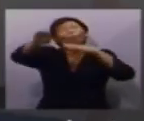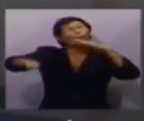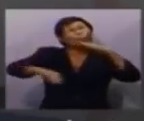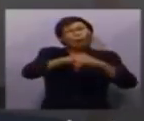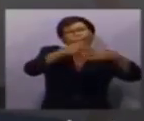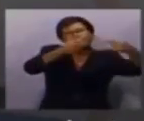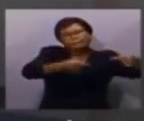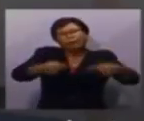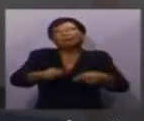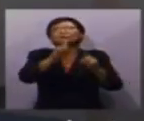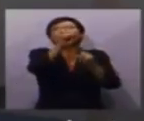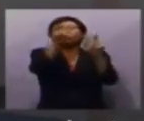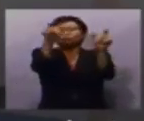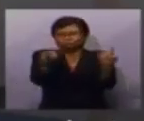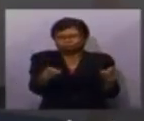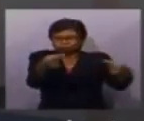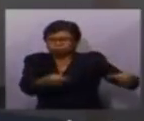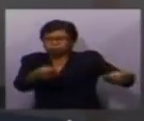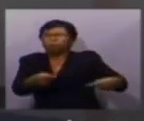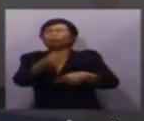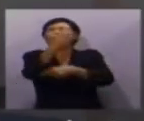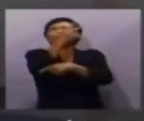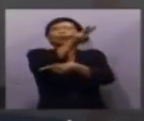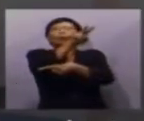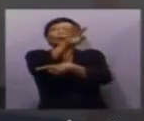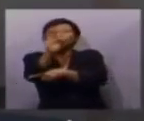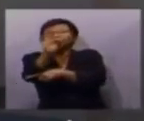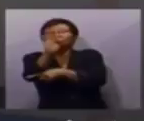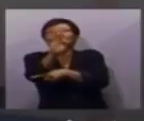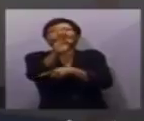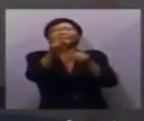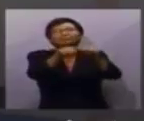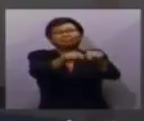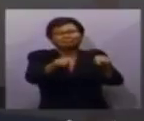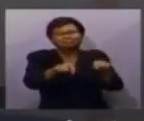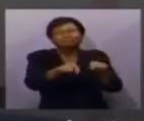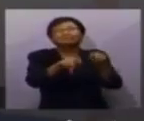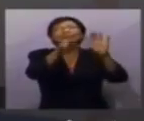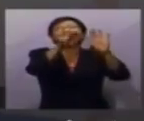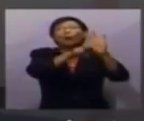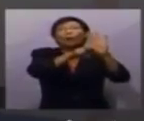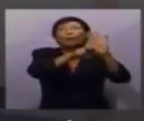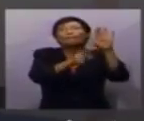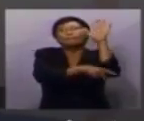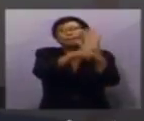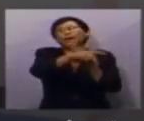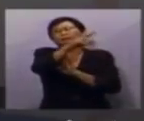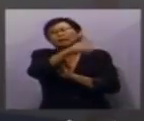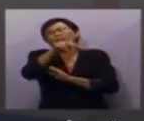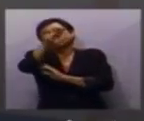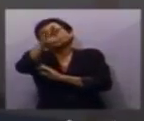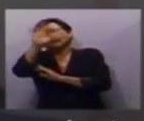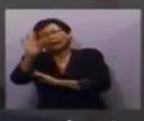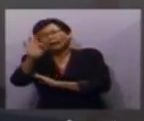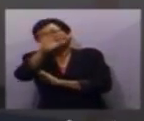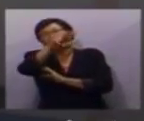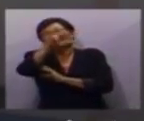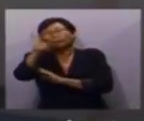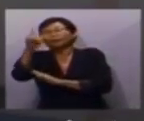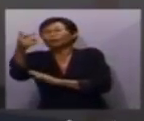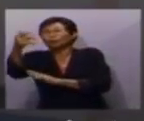Keseluruhannya, pertandingan 1-1 berlaku di 29 kawasan parlimen dan 38 kawasan